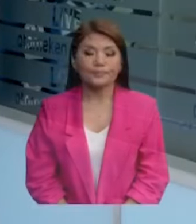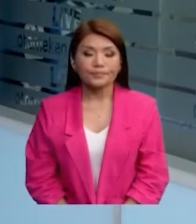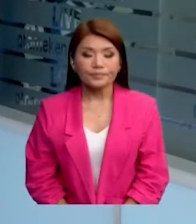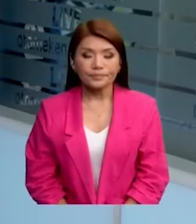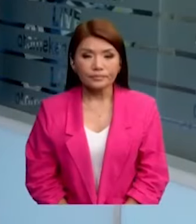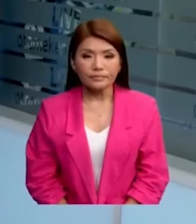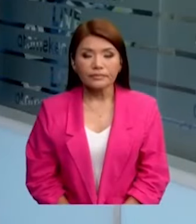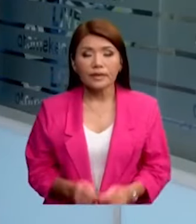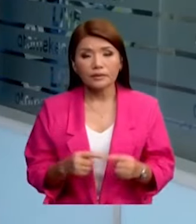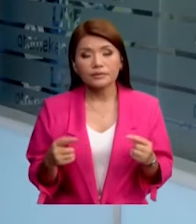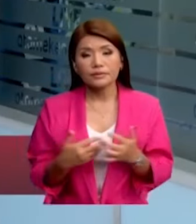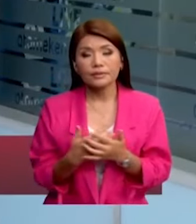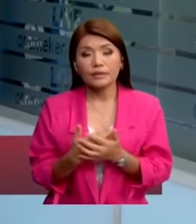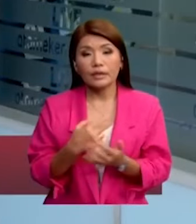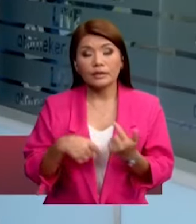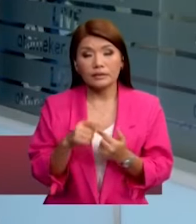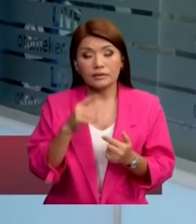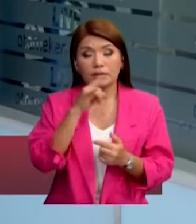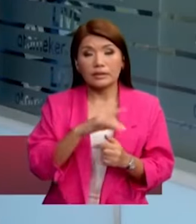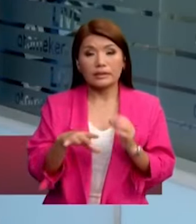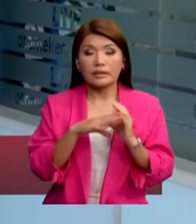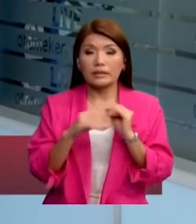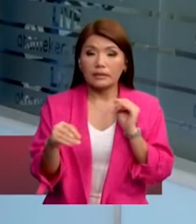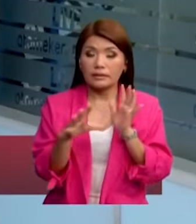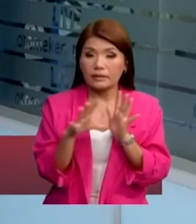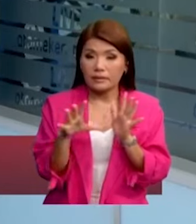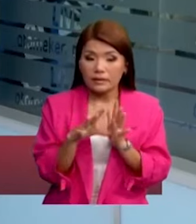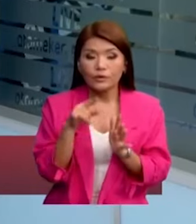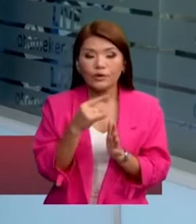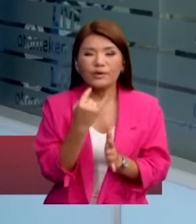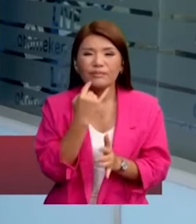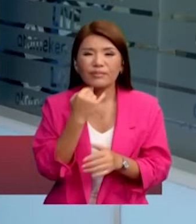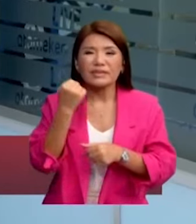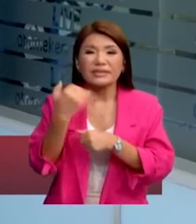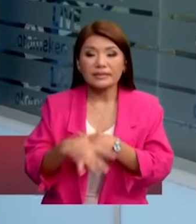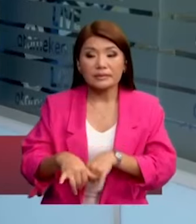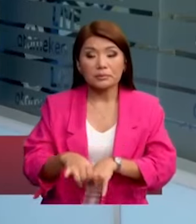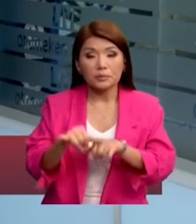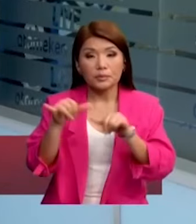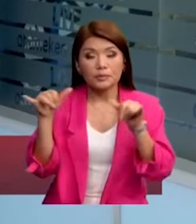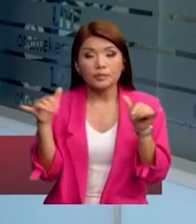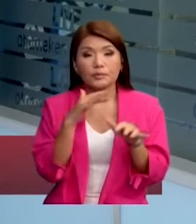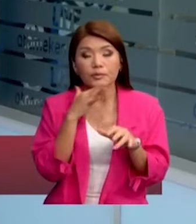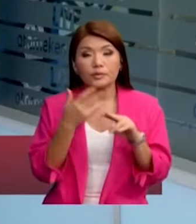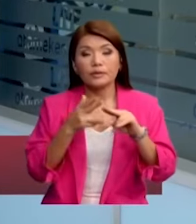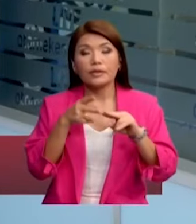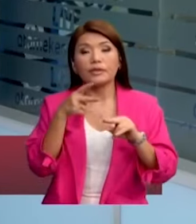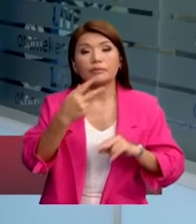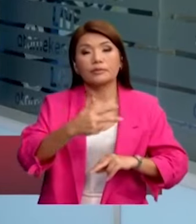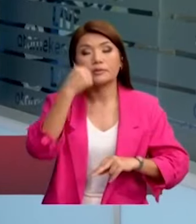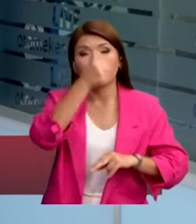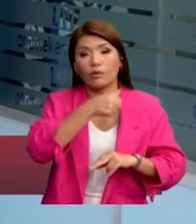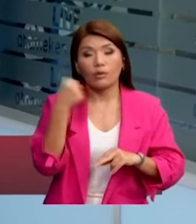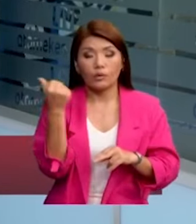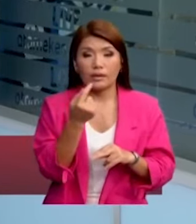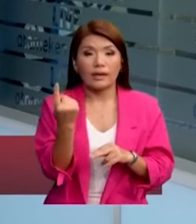Өзге де ақпараттар, елімізде электрик көліктермен қоса оларды қуаттау станцияларының саны да өсіп келеді. Сарапшылар 2030 жылға қарай